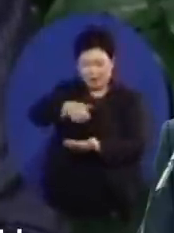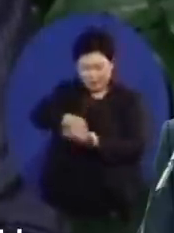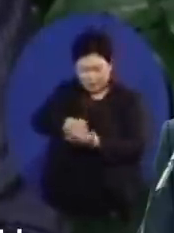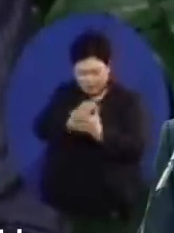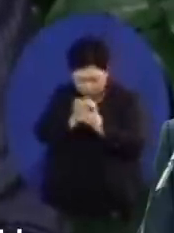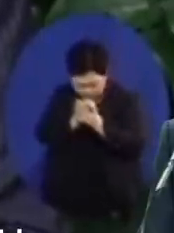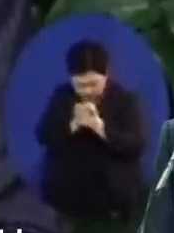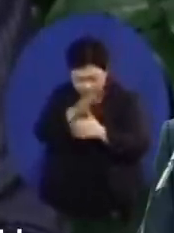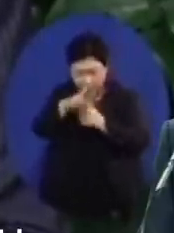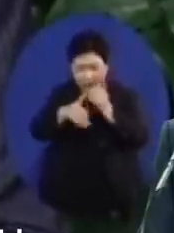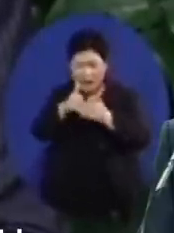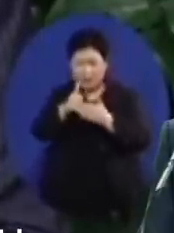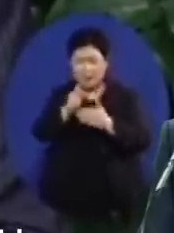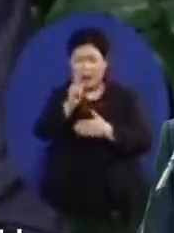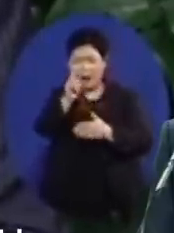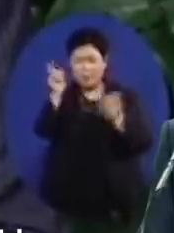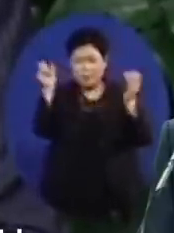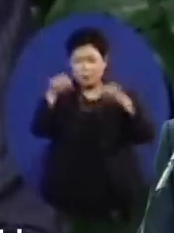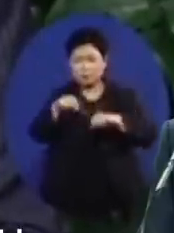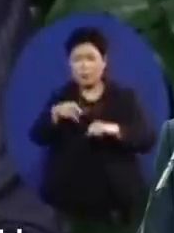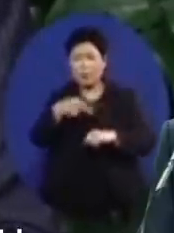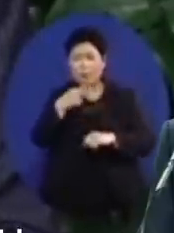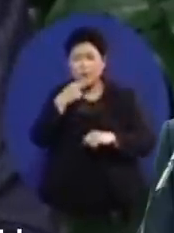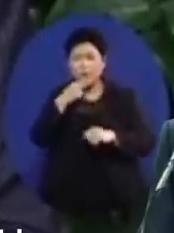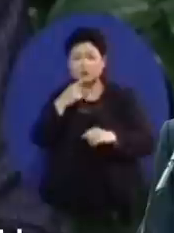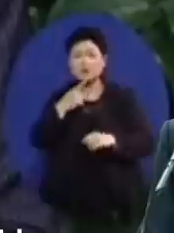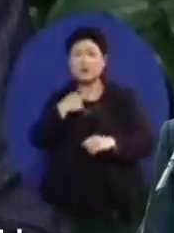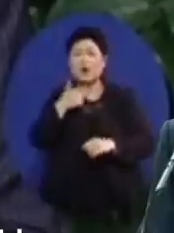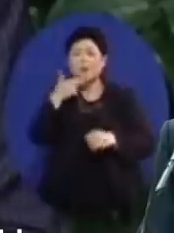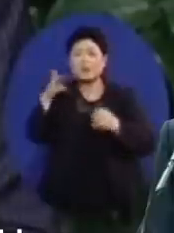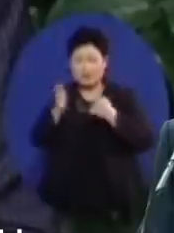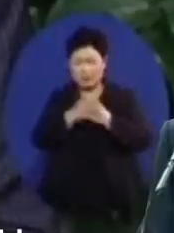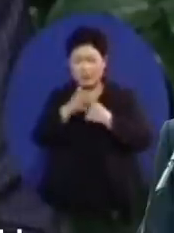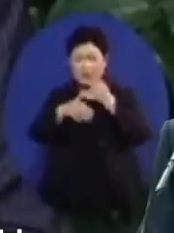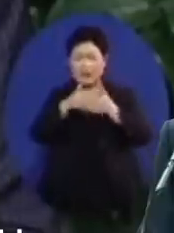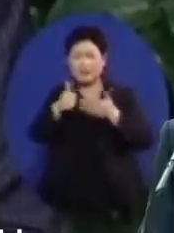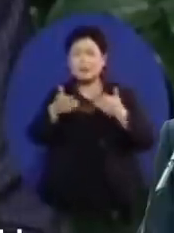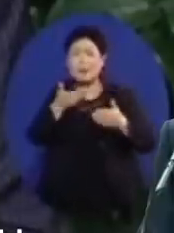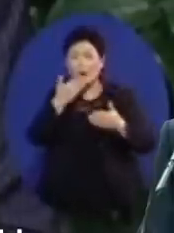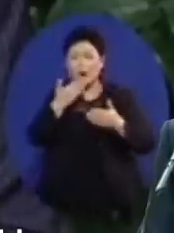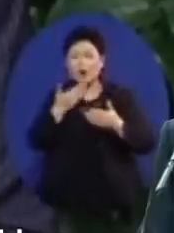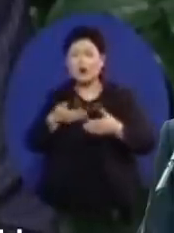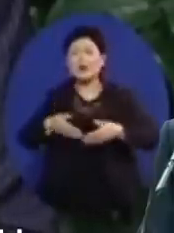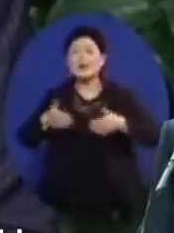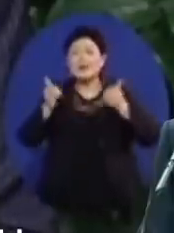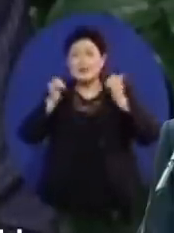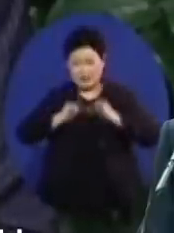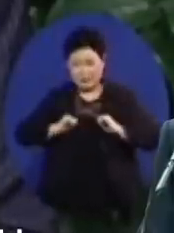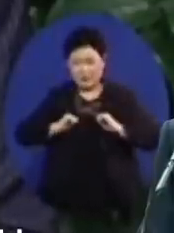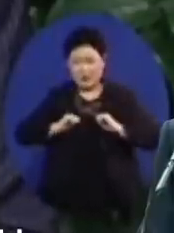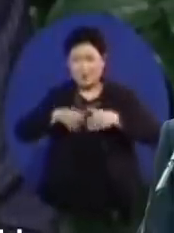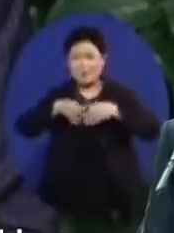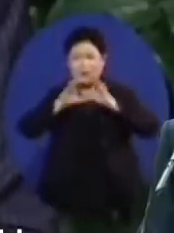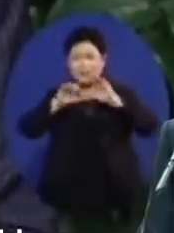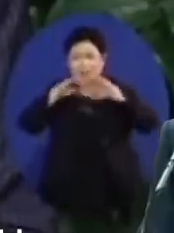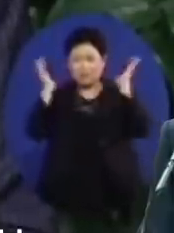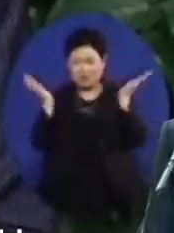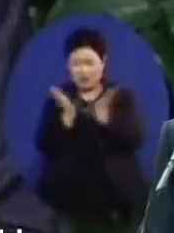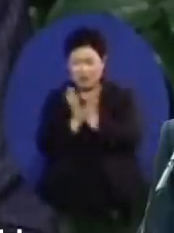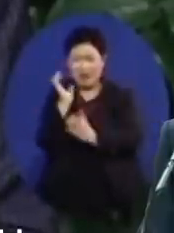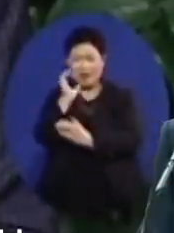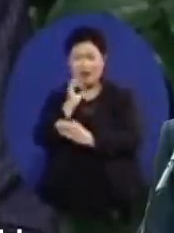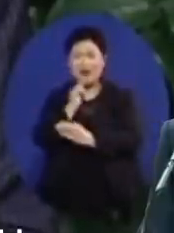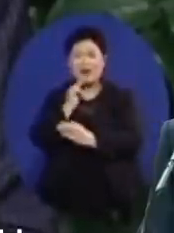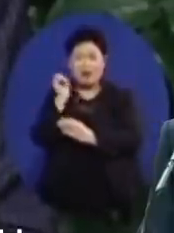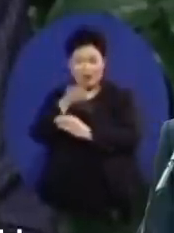번도 하나님이 안 도와주신 적이 없습니다. 그러므로 하나님이 먹을 것, 입을 것, 마실 것 다 대주십니다.